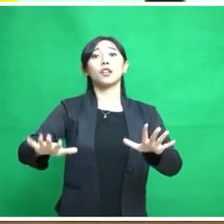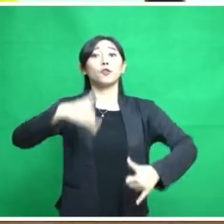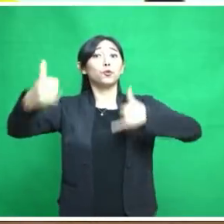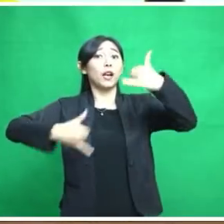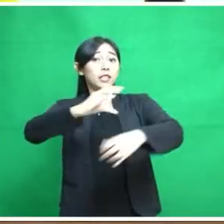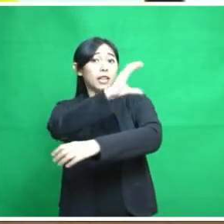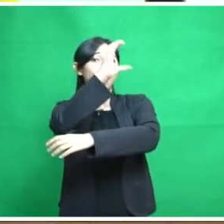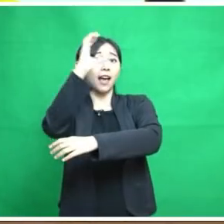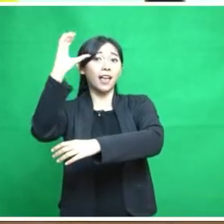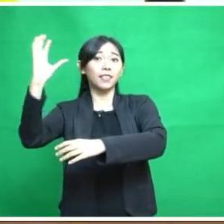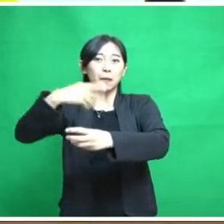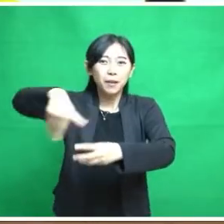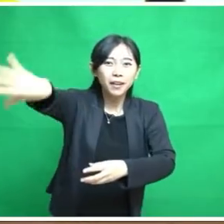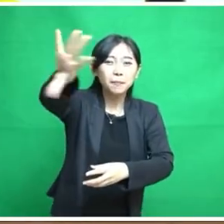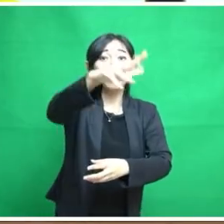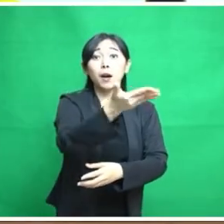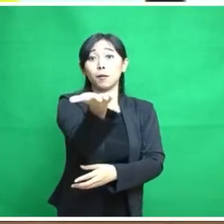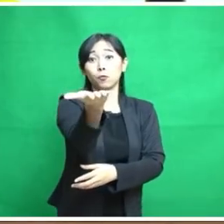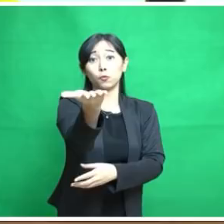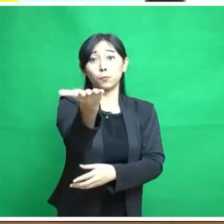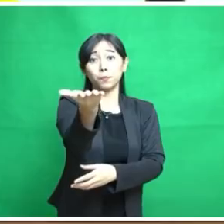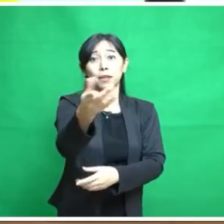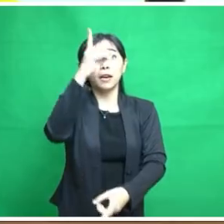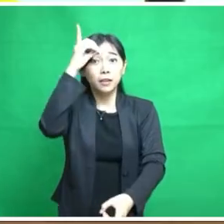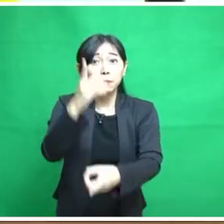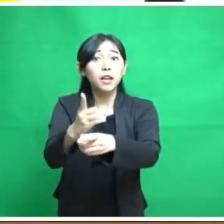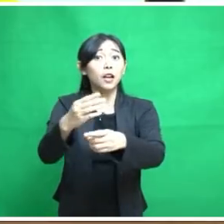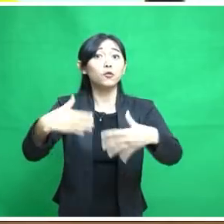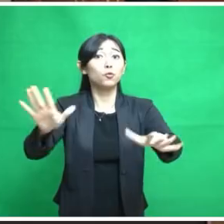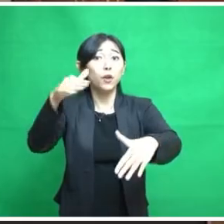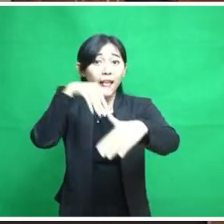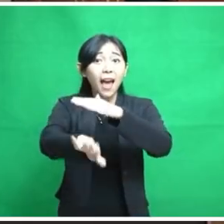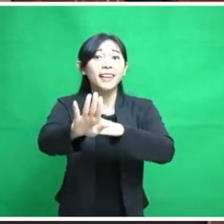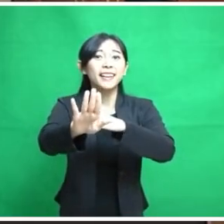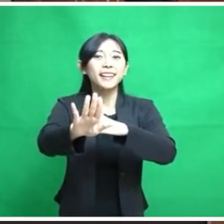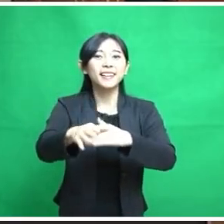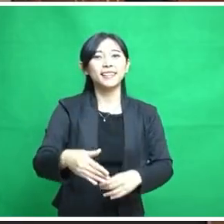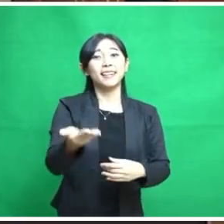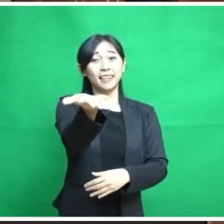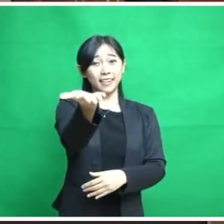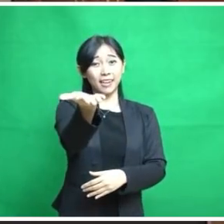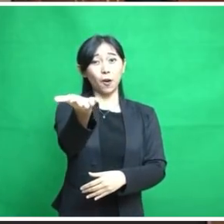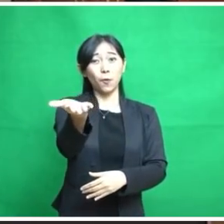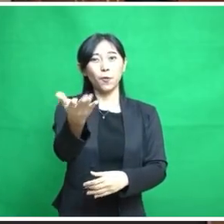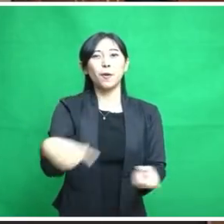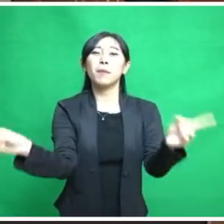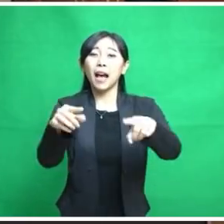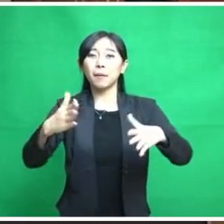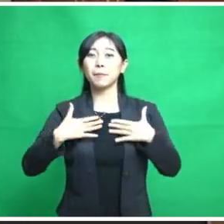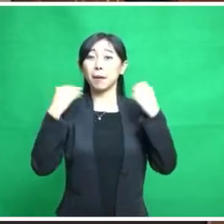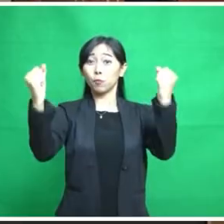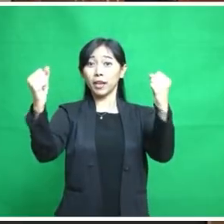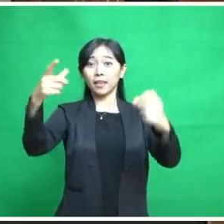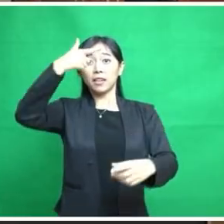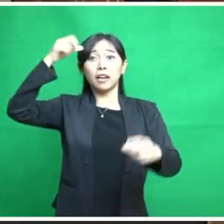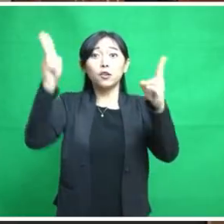Natal melimpahimu karena sang kebenaran sudah lahir. Kiranya engkau mengalami pemulihan karena sang